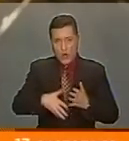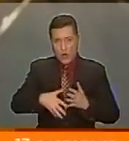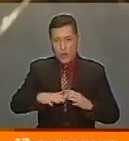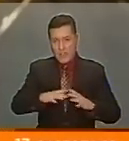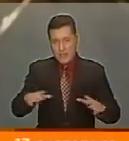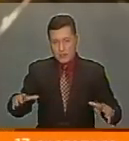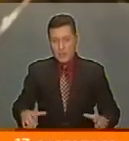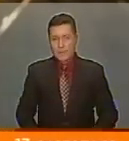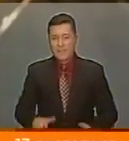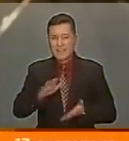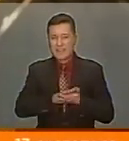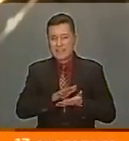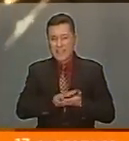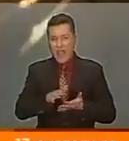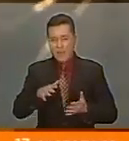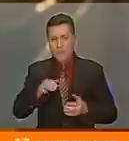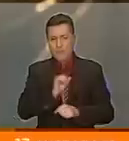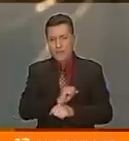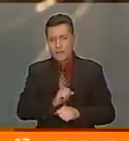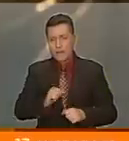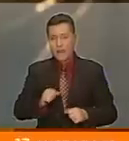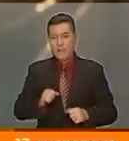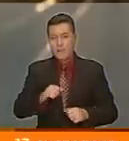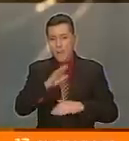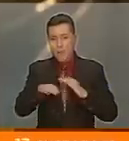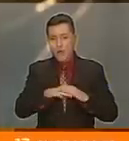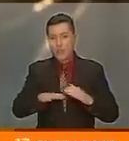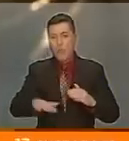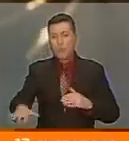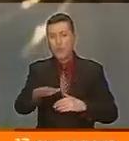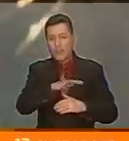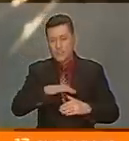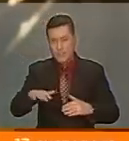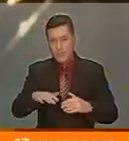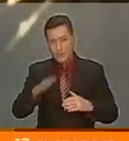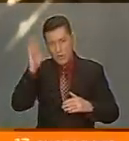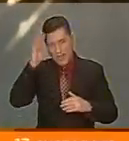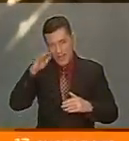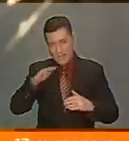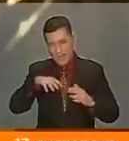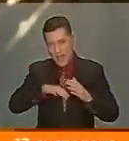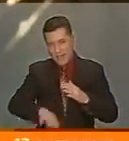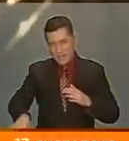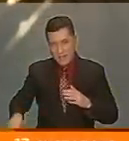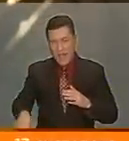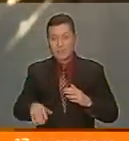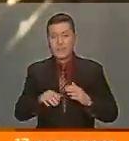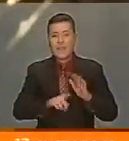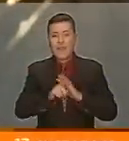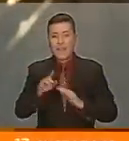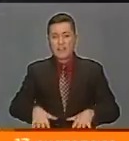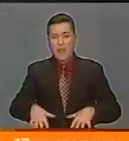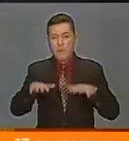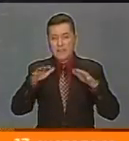Сильовий поток забив прохідний тюбінг, який під площадю лівнеотводящий. І почала підтаплювати, перш за